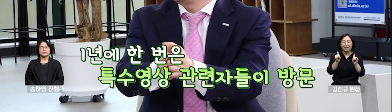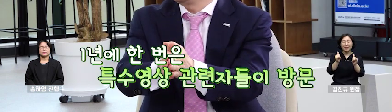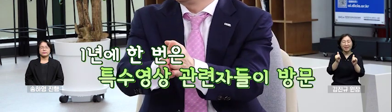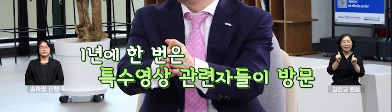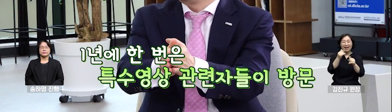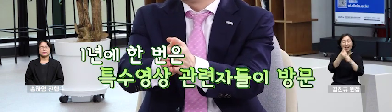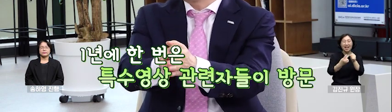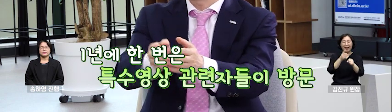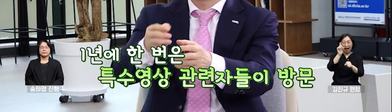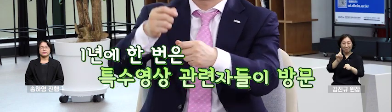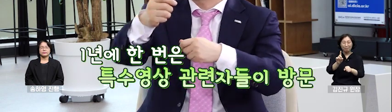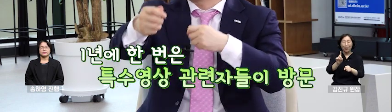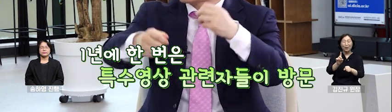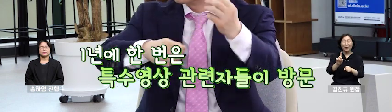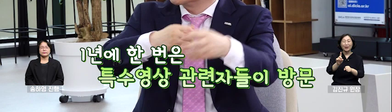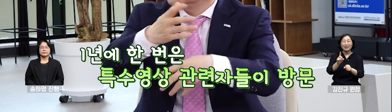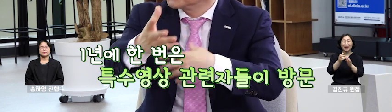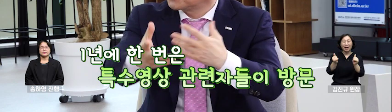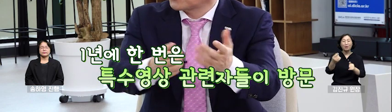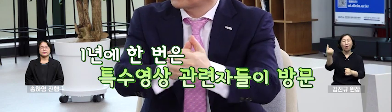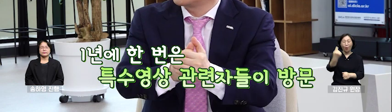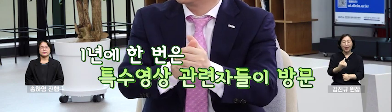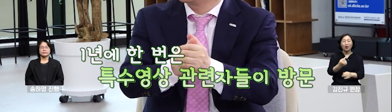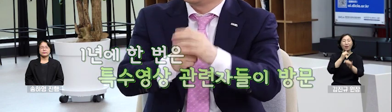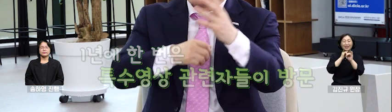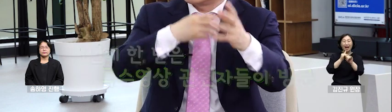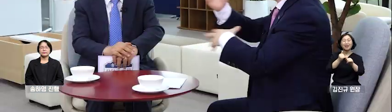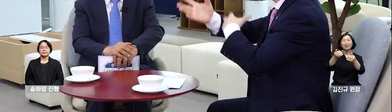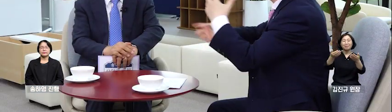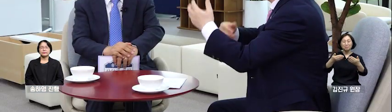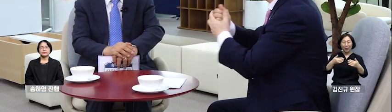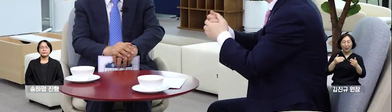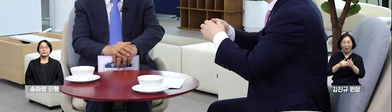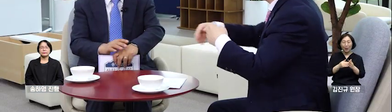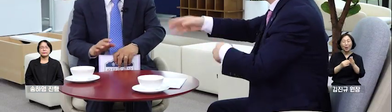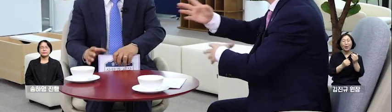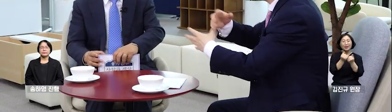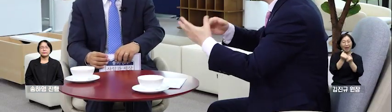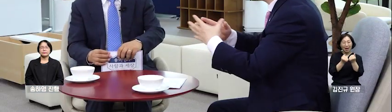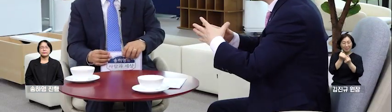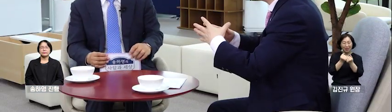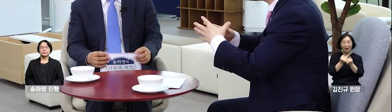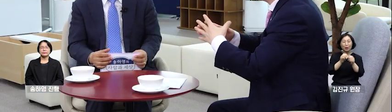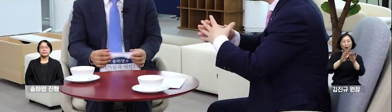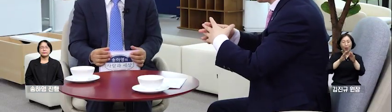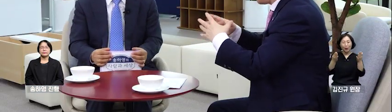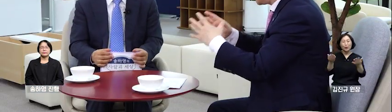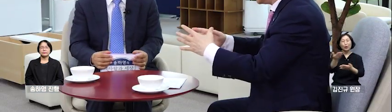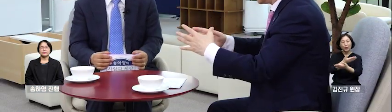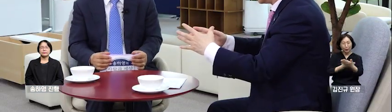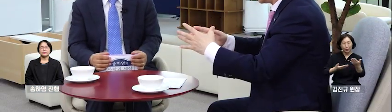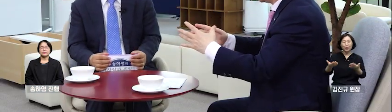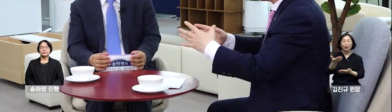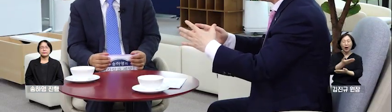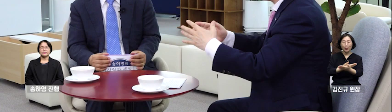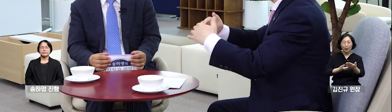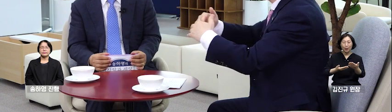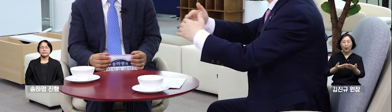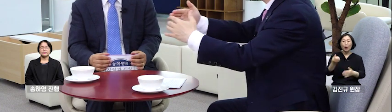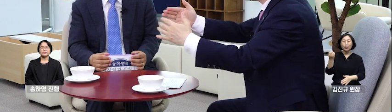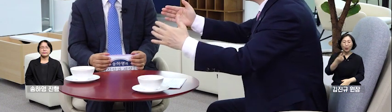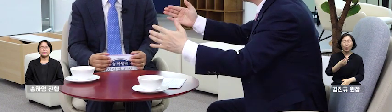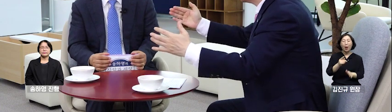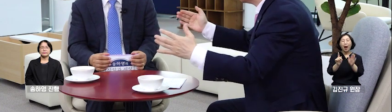온다 봐서 상도 받고 세미나도 하고 교류도 하고 거기에 더해서